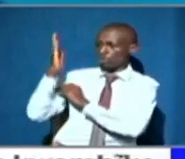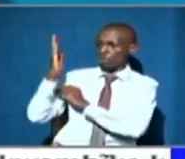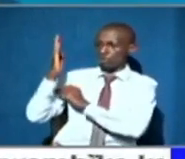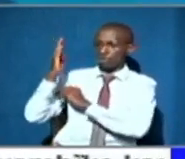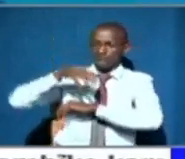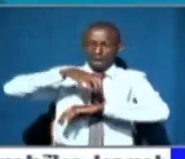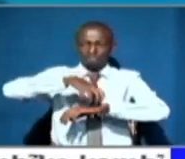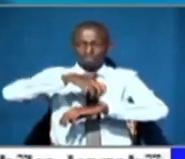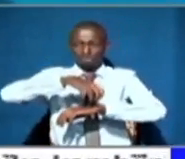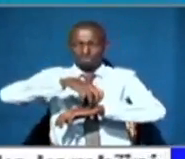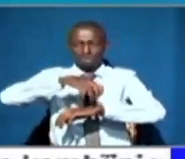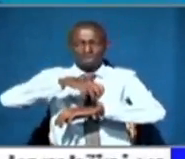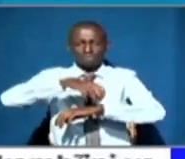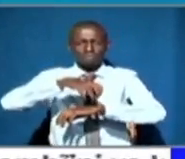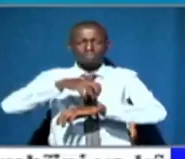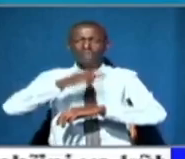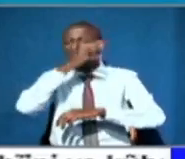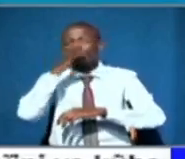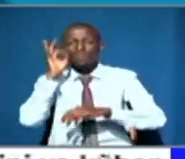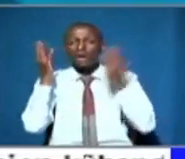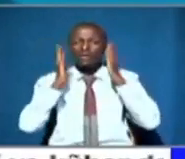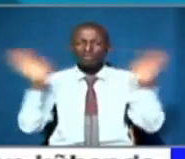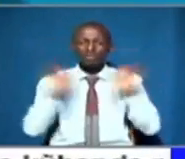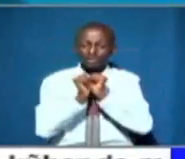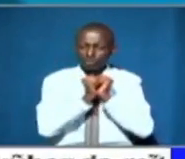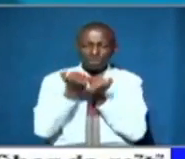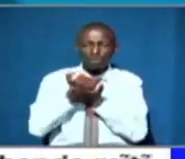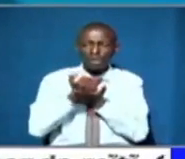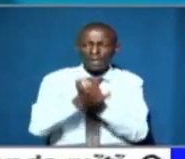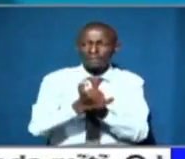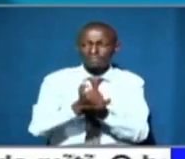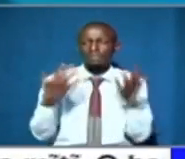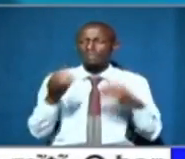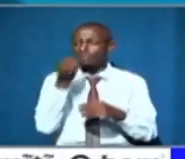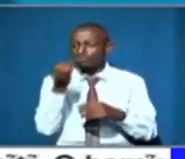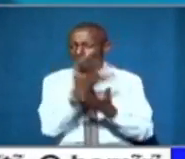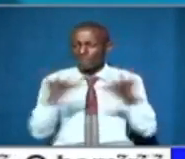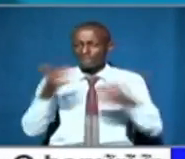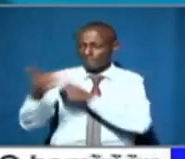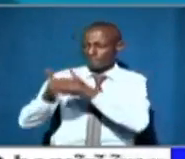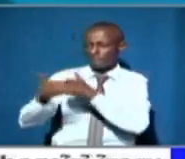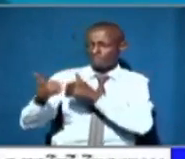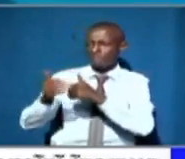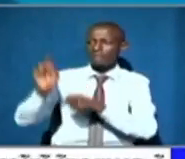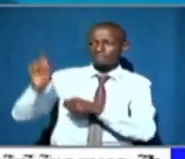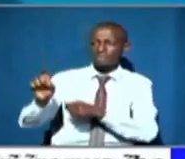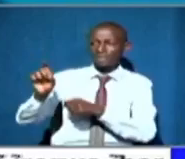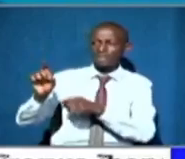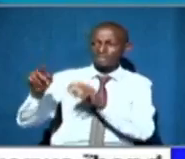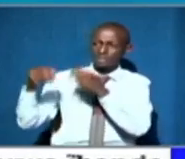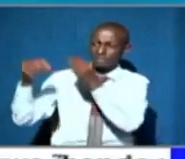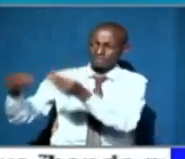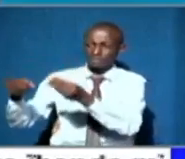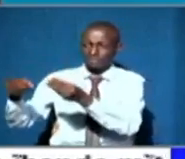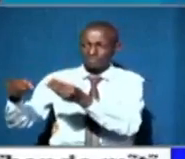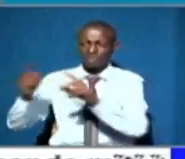mithigitine kuhigora hamu guteithia ndu nwe twi mithigitine. Ona okiria kindu kaigana uguo uria mwinake ndugire utamuhethe utamuririkana.